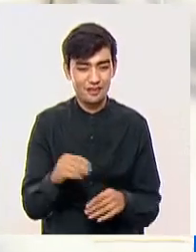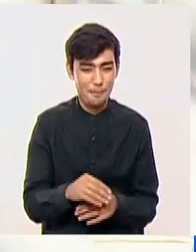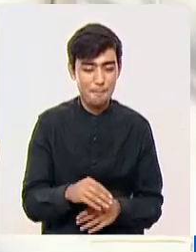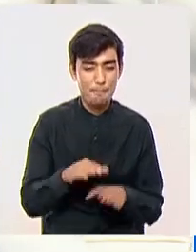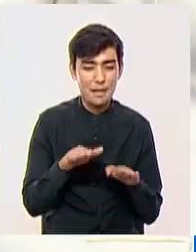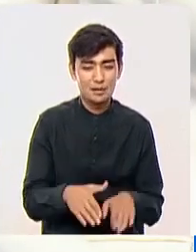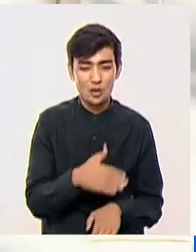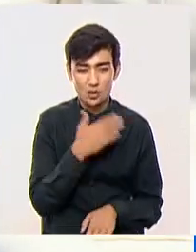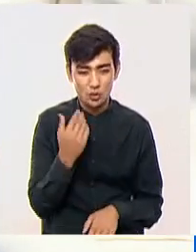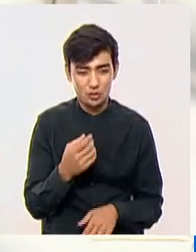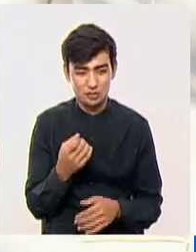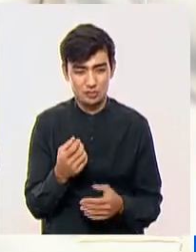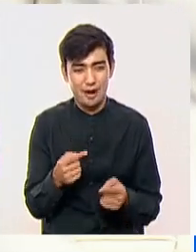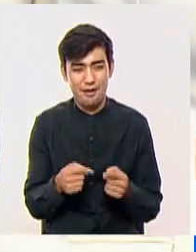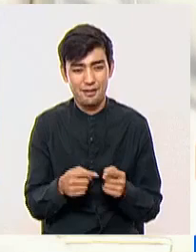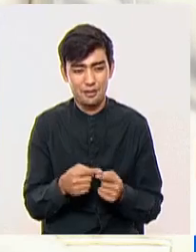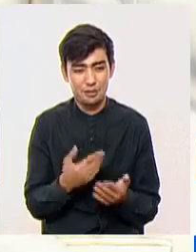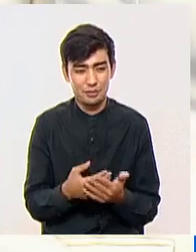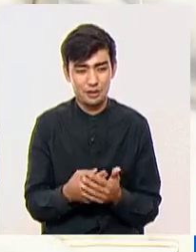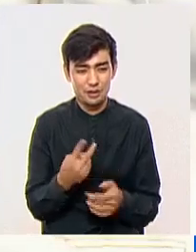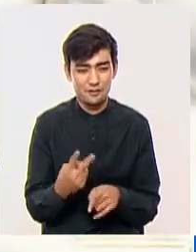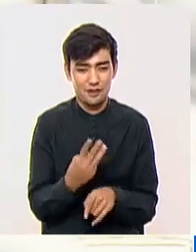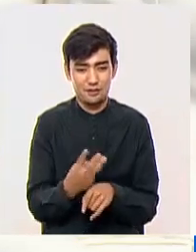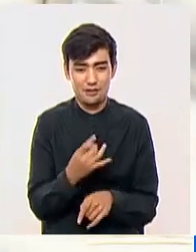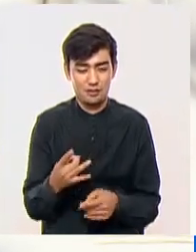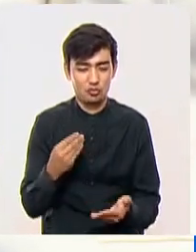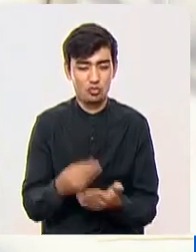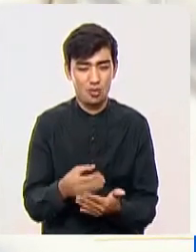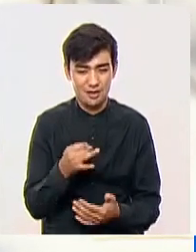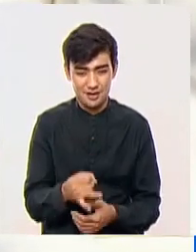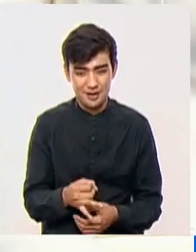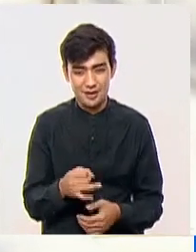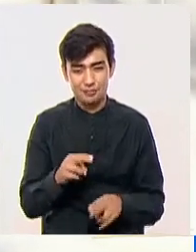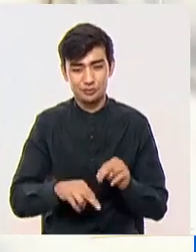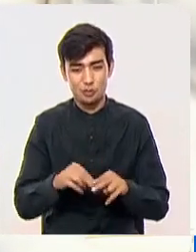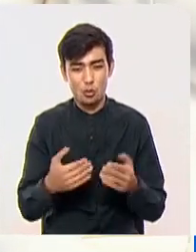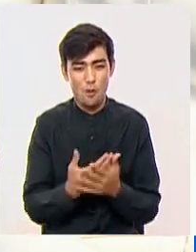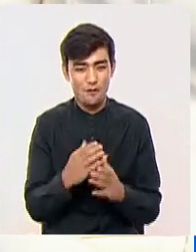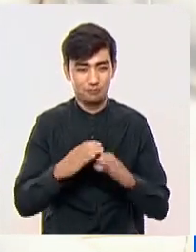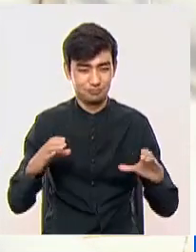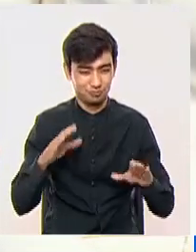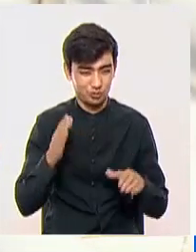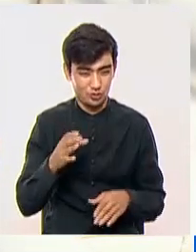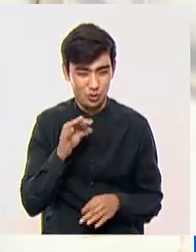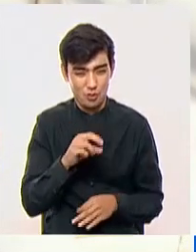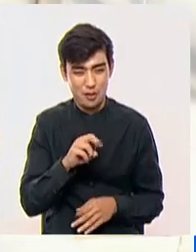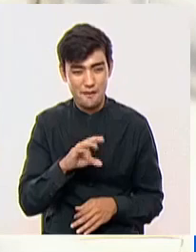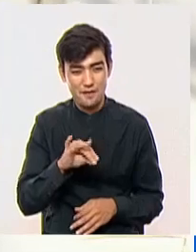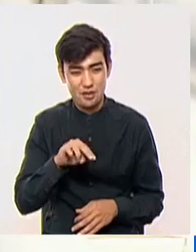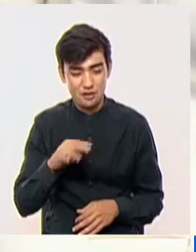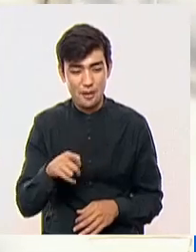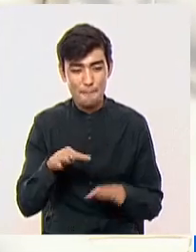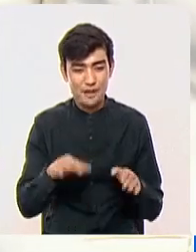орын жоқ. Табыла қалса жалдау құны 200-ге қымбат. Оған қоса енді салынатын жаңа павильондағы сатылып жатқан орындардың